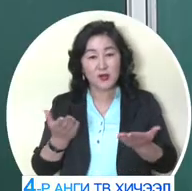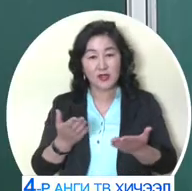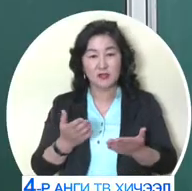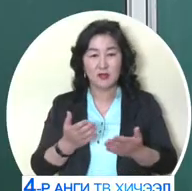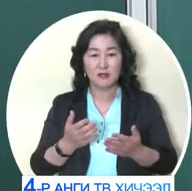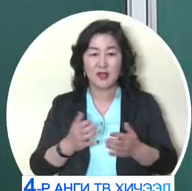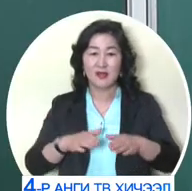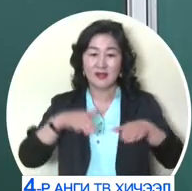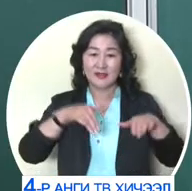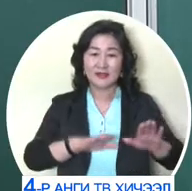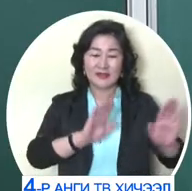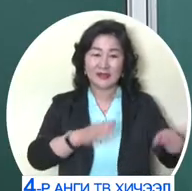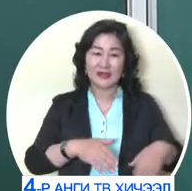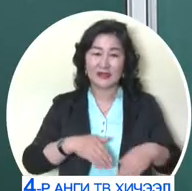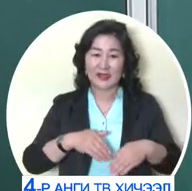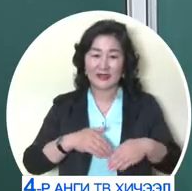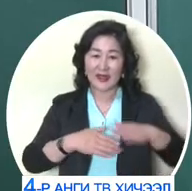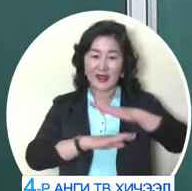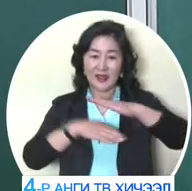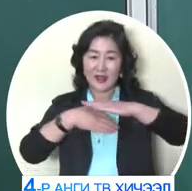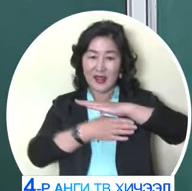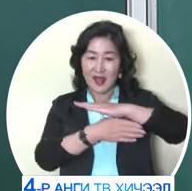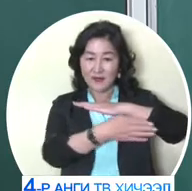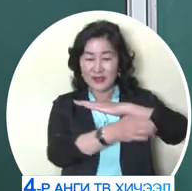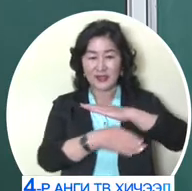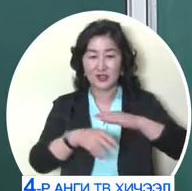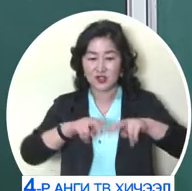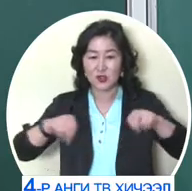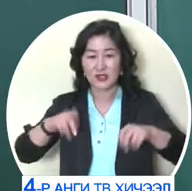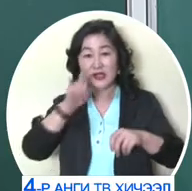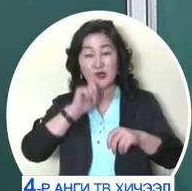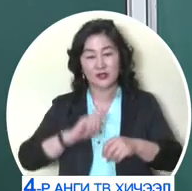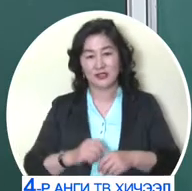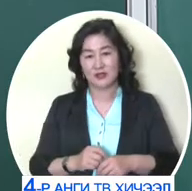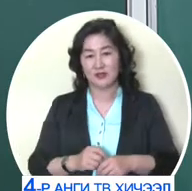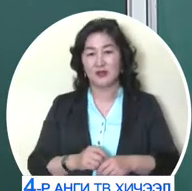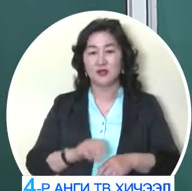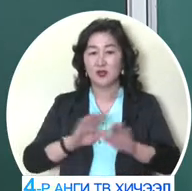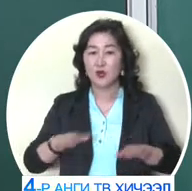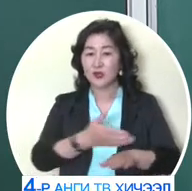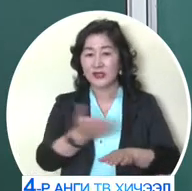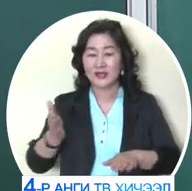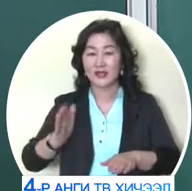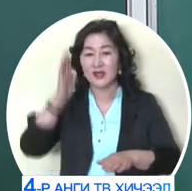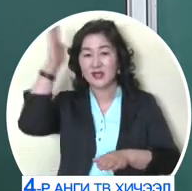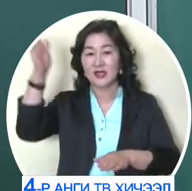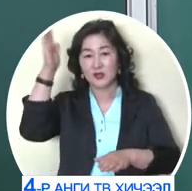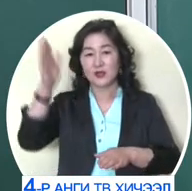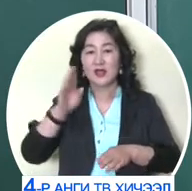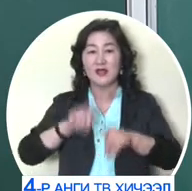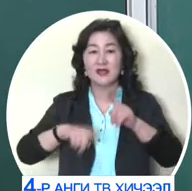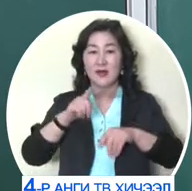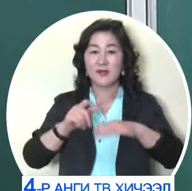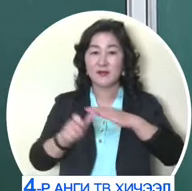Гэж тэд хоорондоо ярилцжээ. Тэгвэл та бүхэн ирээдүйд ямар мэрэгчлээ, ямар хүн болохыг хүсдэг вэ? Энэ